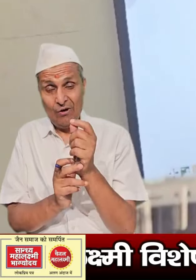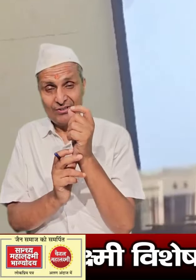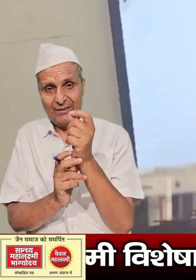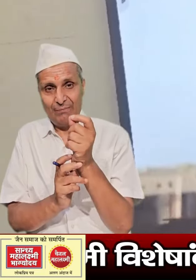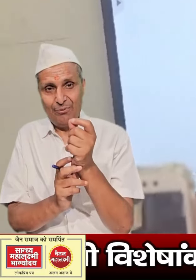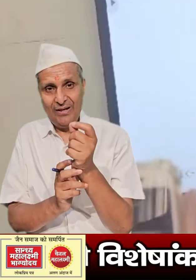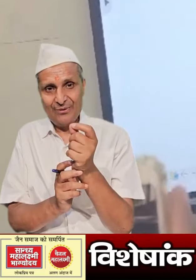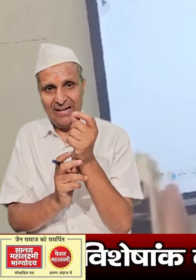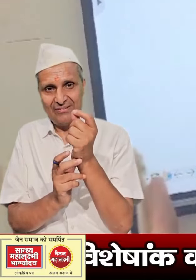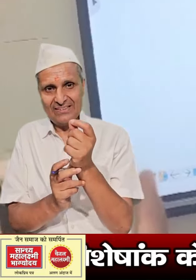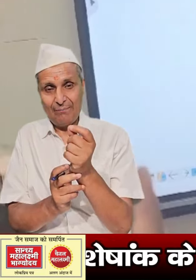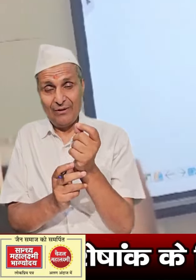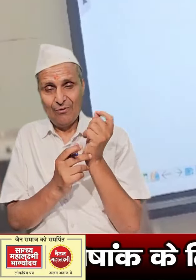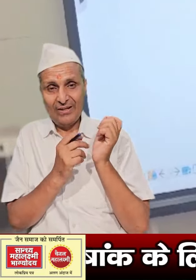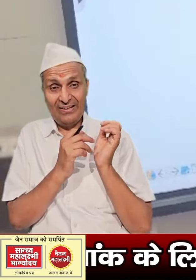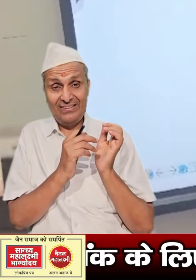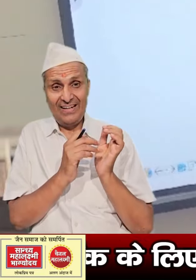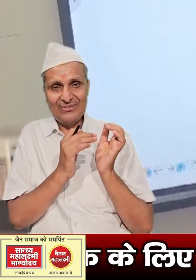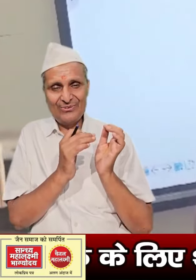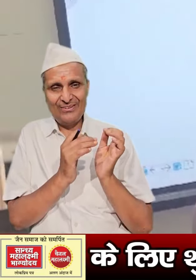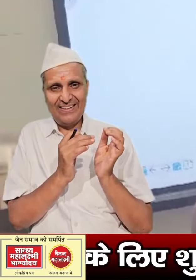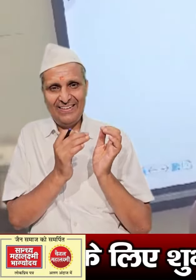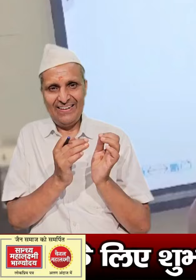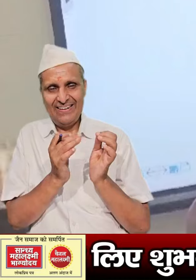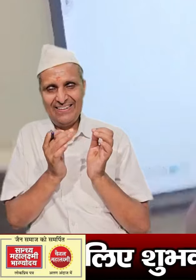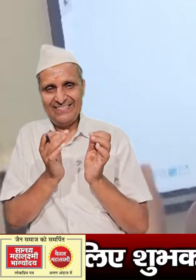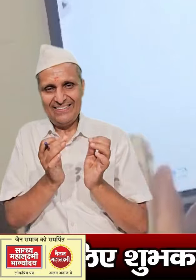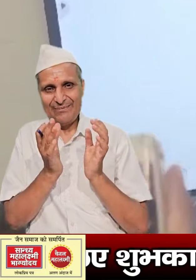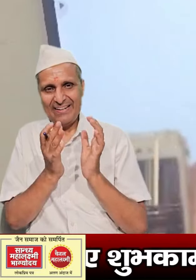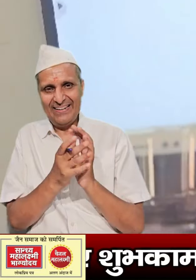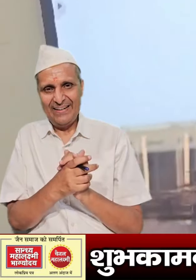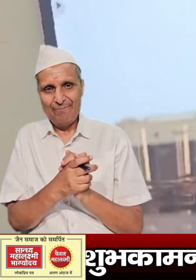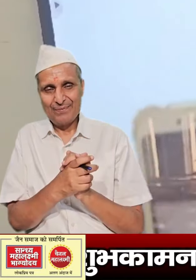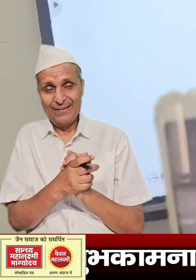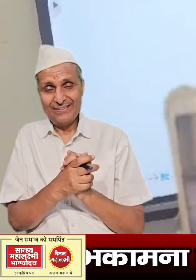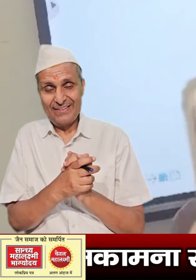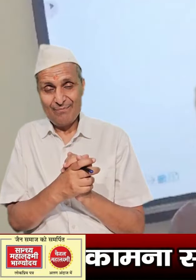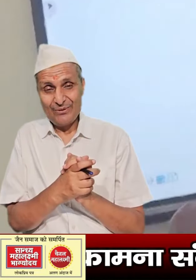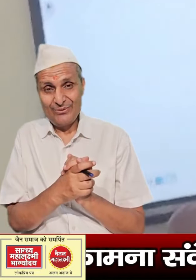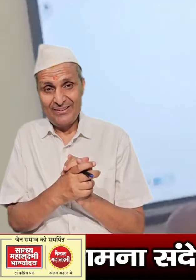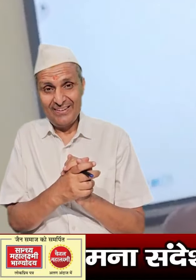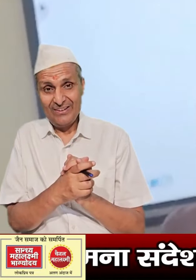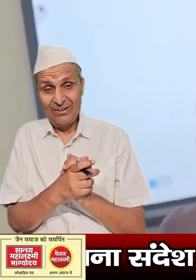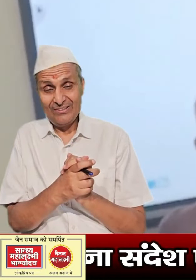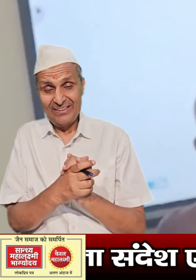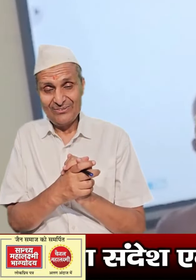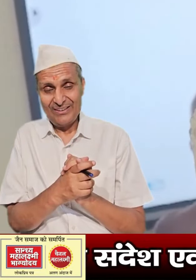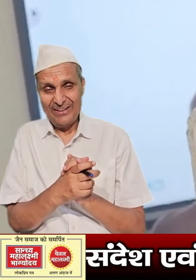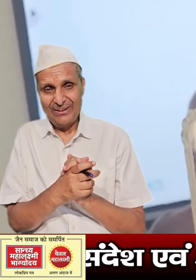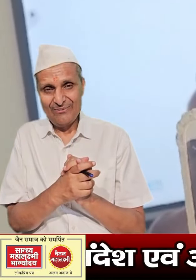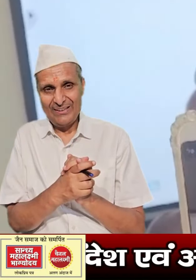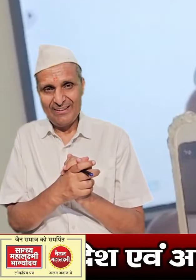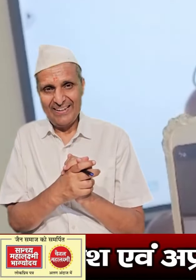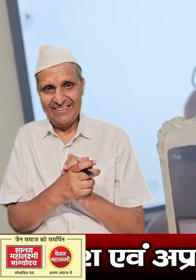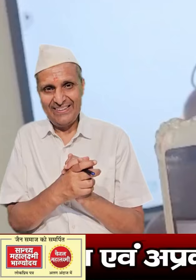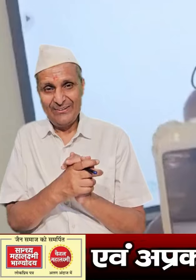चाहिए और साथ में पूर्णयु की आवश्यकता पर उन्होंने कितना सुंदर यह चित्र बनाया है जितने मौजूद थे दांतों तले